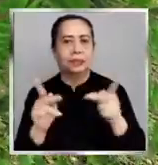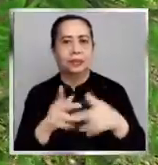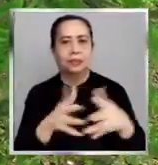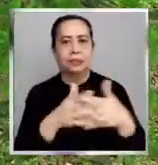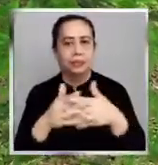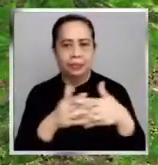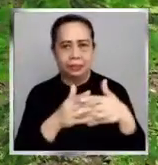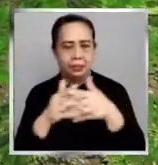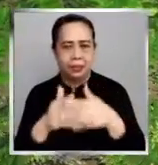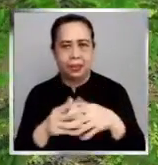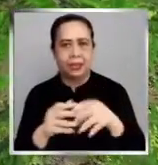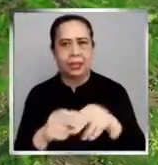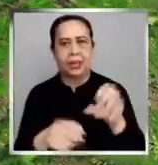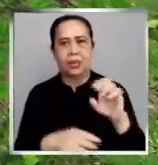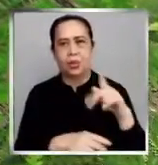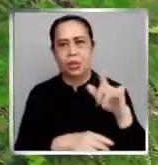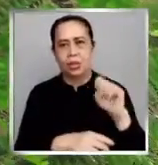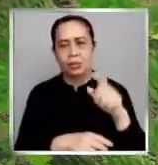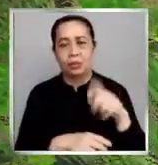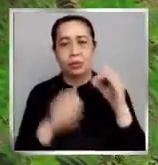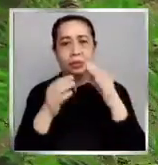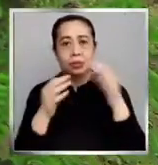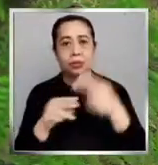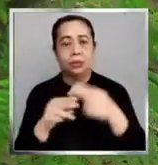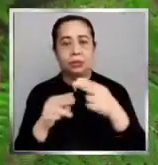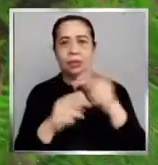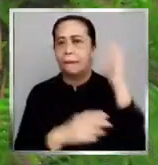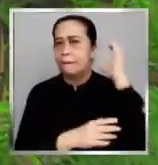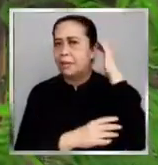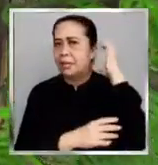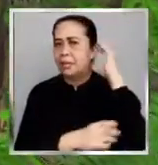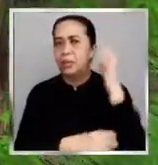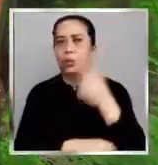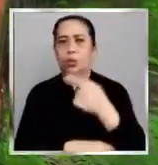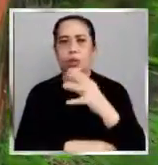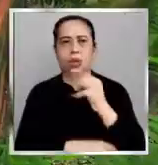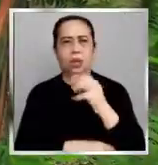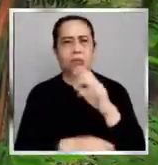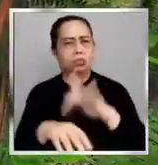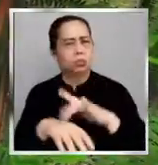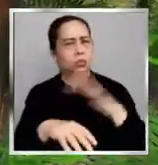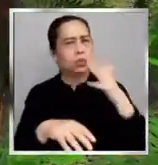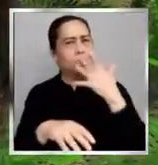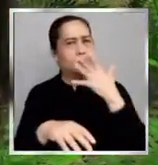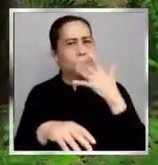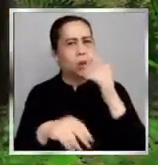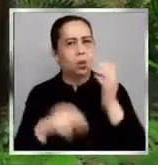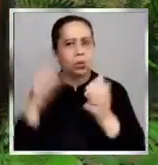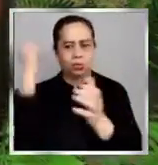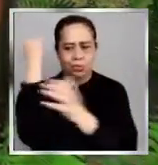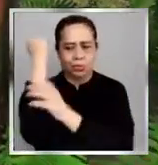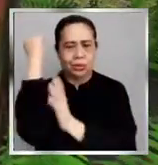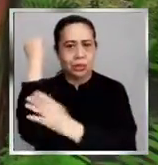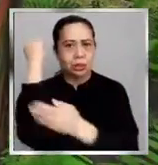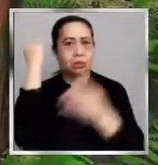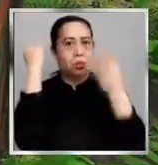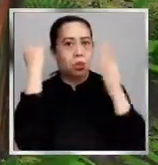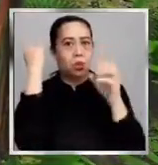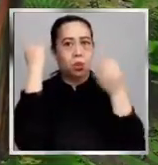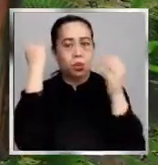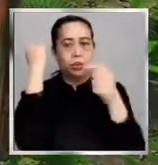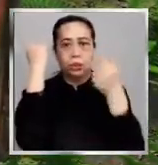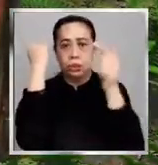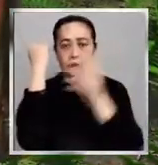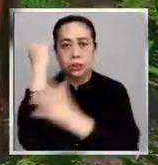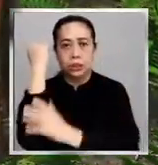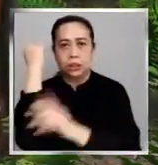rainbow eucalyptus at kilala din bilang Mindanao gum dahil sa matitingkad na kulay ng trunk nito. Merong blue, orange at green.